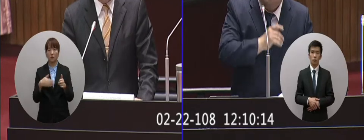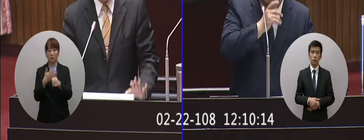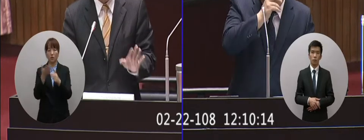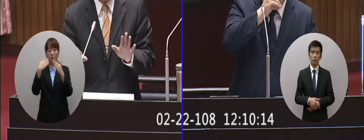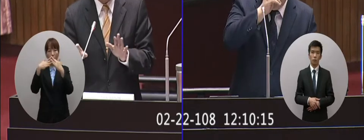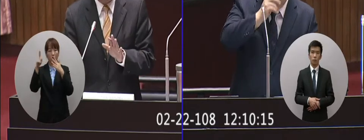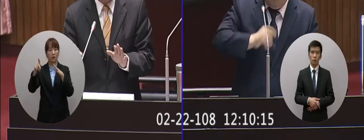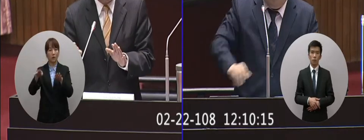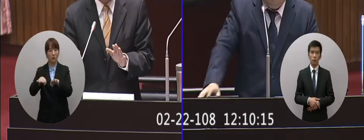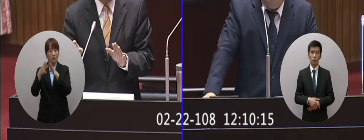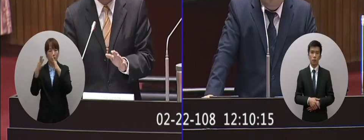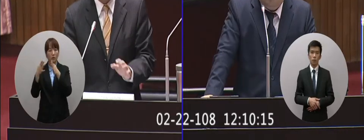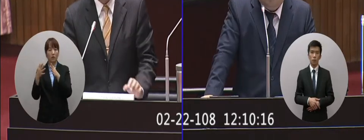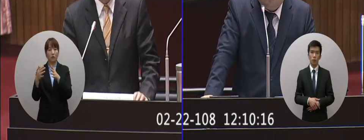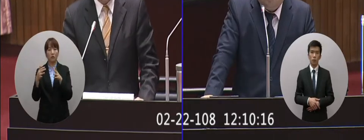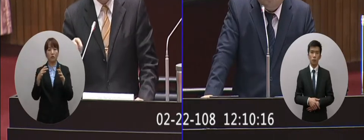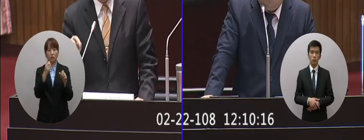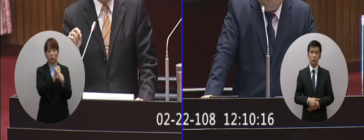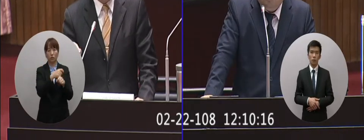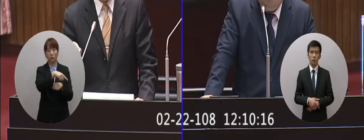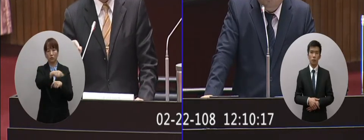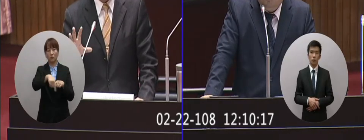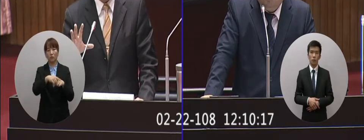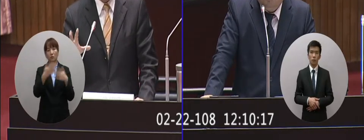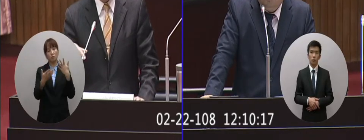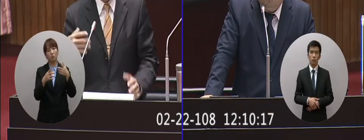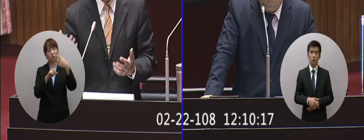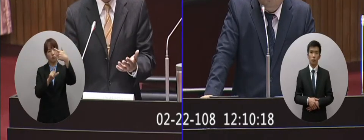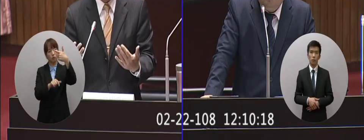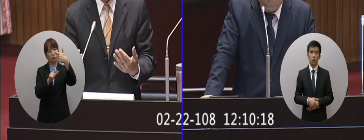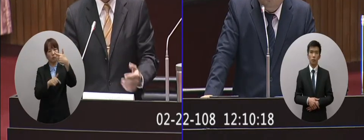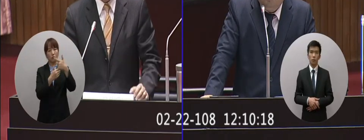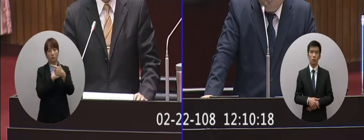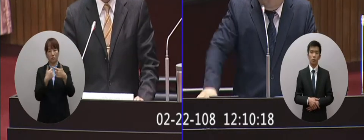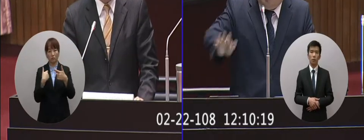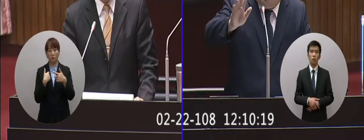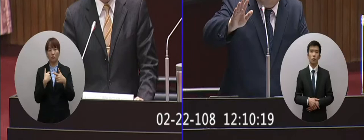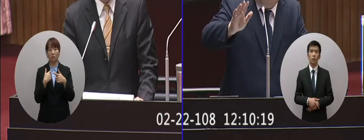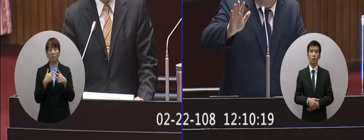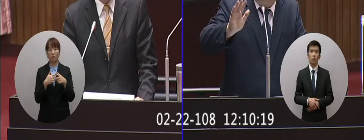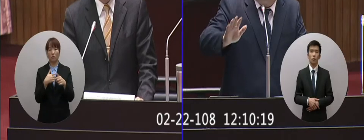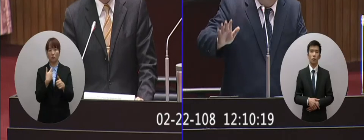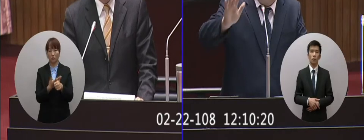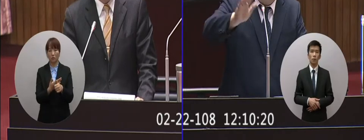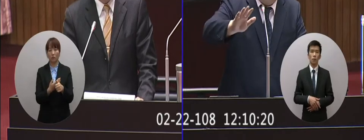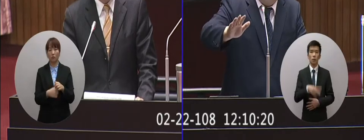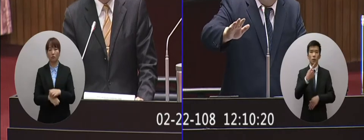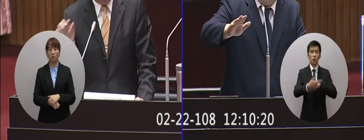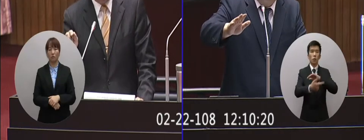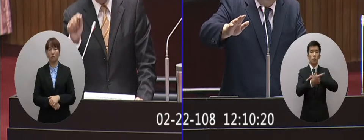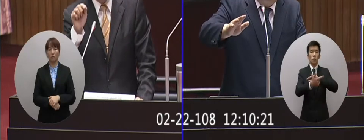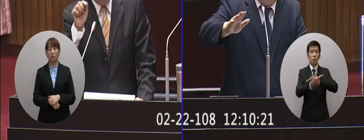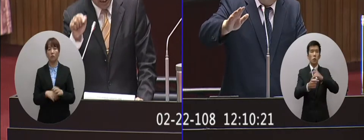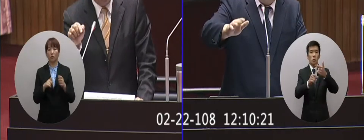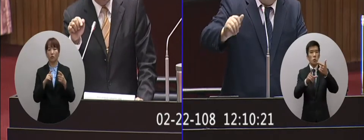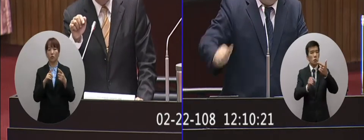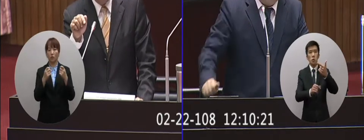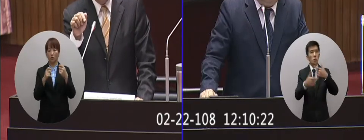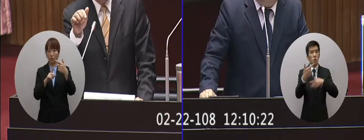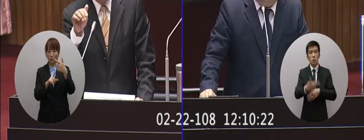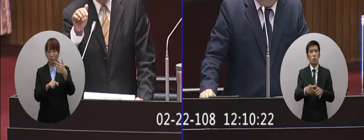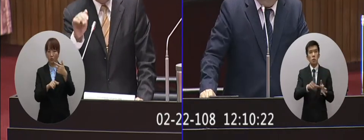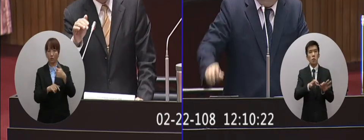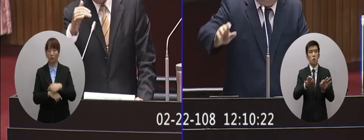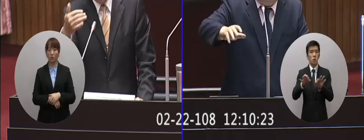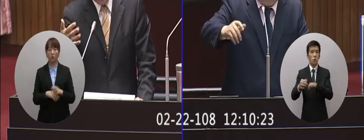学校开始来着手。预计在六月啊，就希望能够把这些 我们要再快一点了，因为再到六月， 欸，对， 在六月这